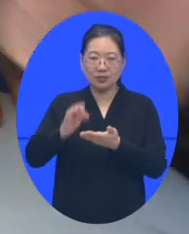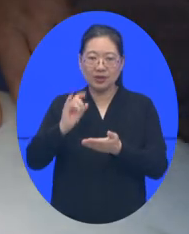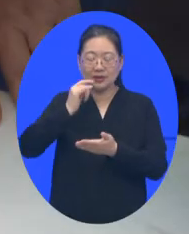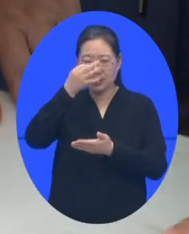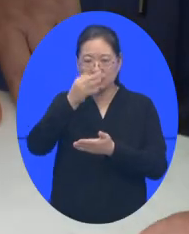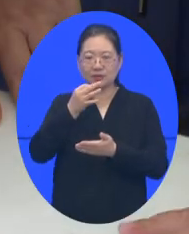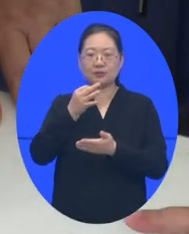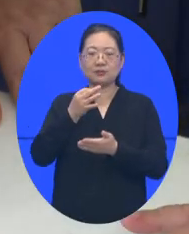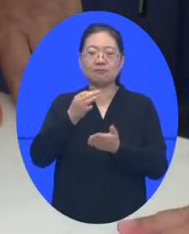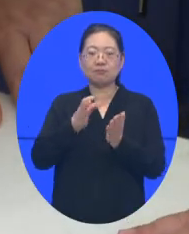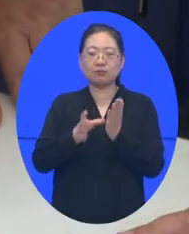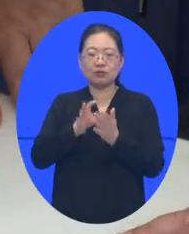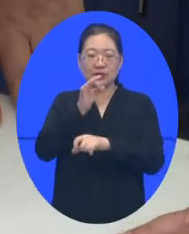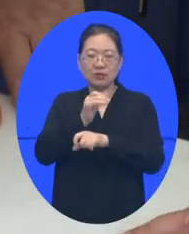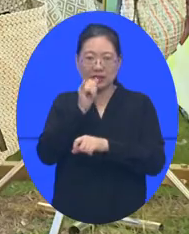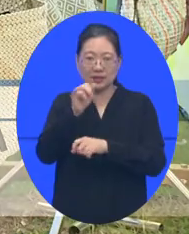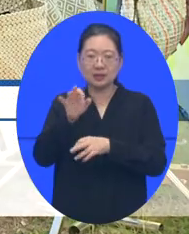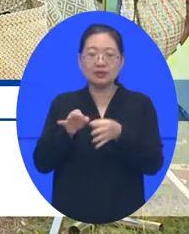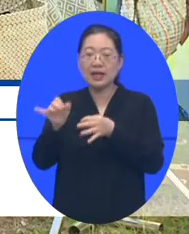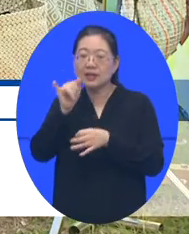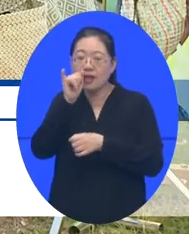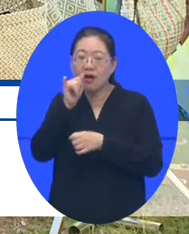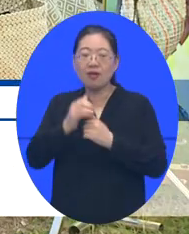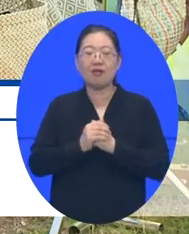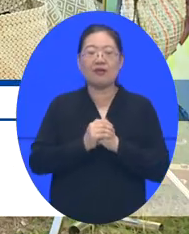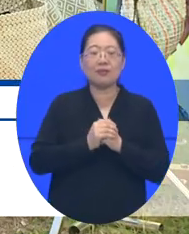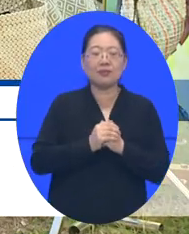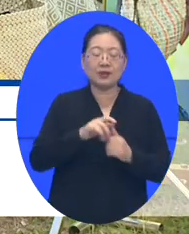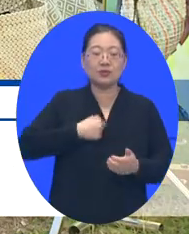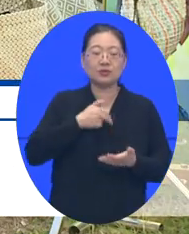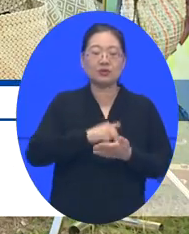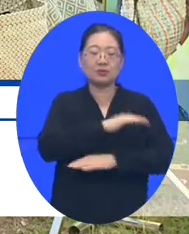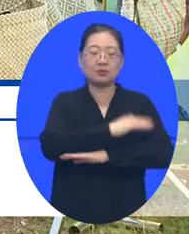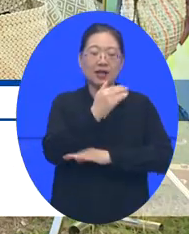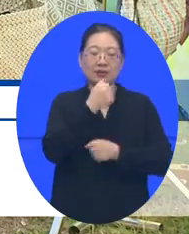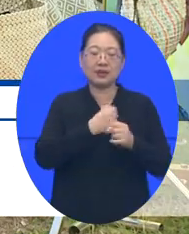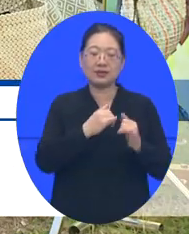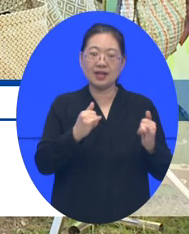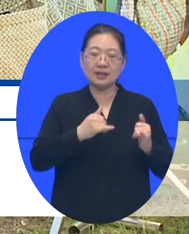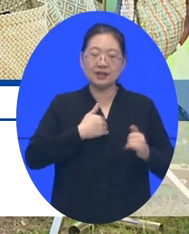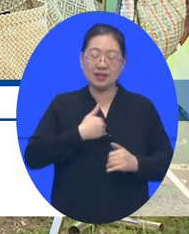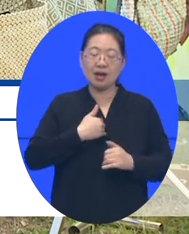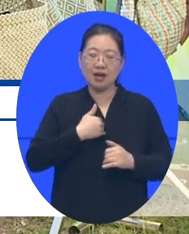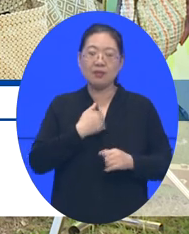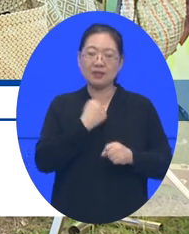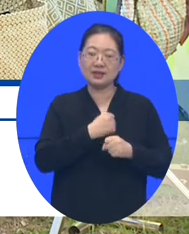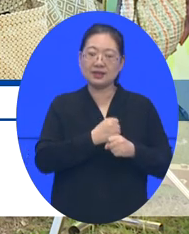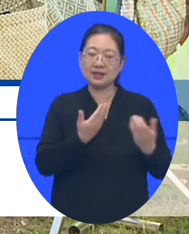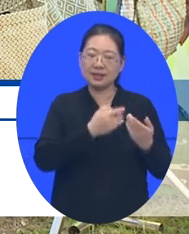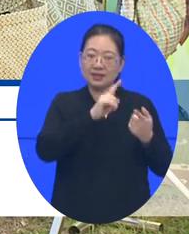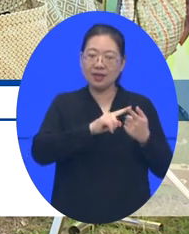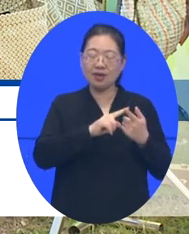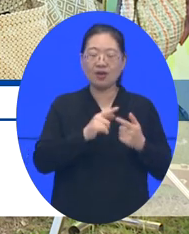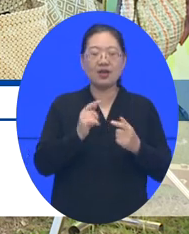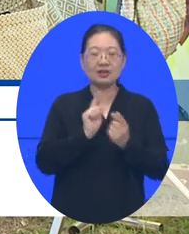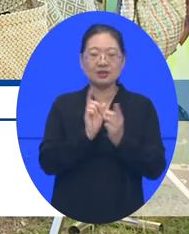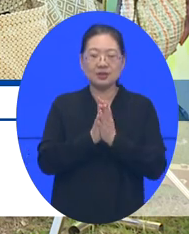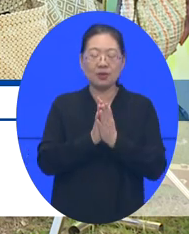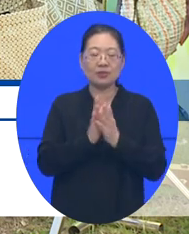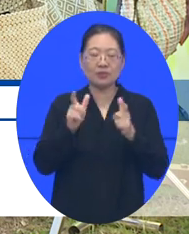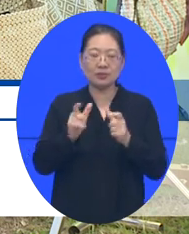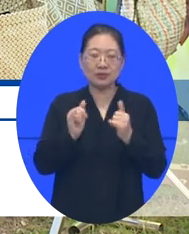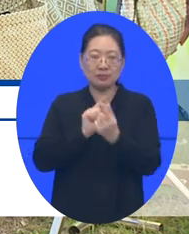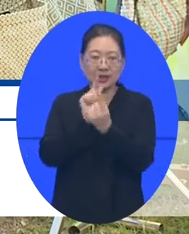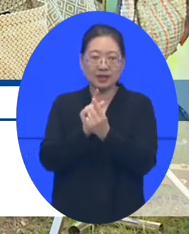소장할 수 있는 마켓도 열렸습니다. 독립 출판 작가로서 제가 하고 있는 콘텐츠에 대해서 대중분들에게 직접 설명을